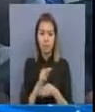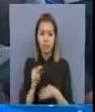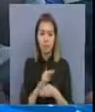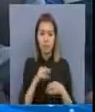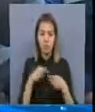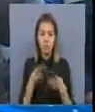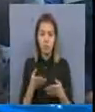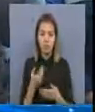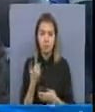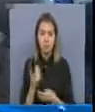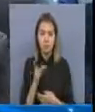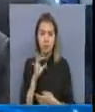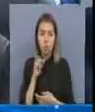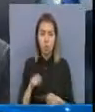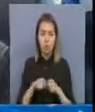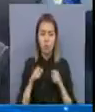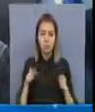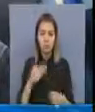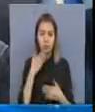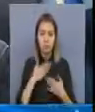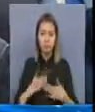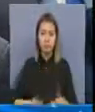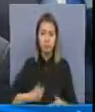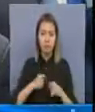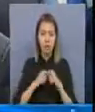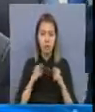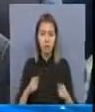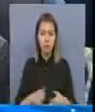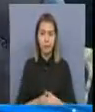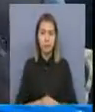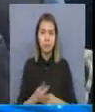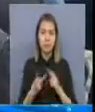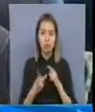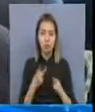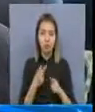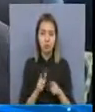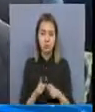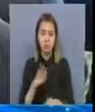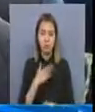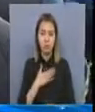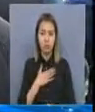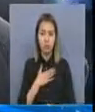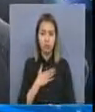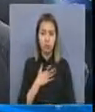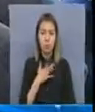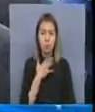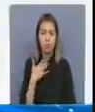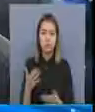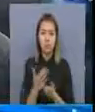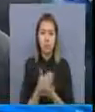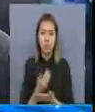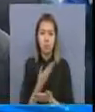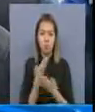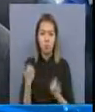беру. Олардың рухын ояту, патриоттық сезімдерін ояту. Екінші, мына біздің көп жиналып